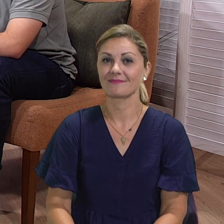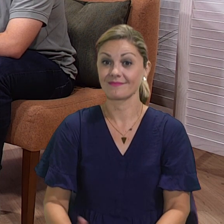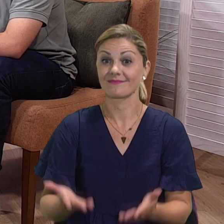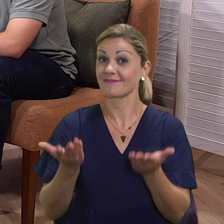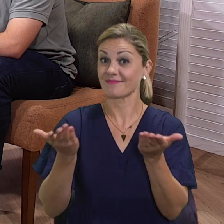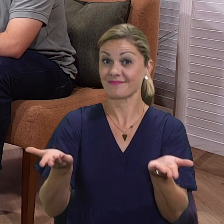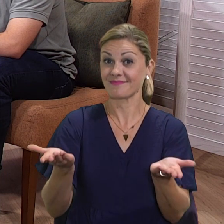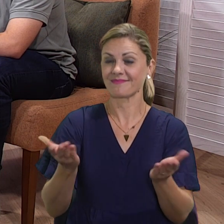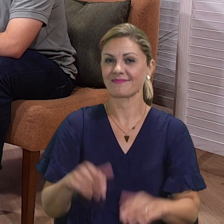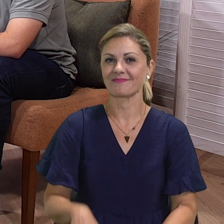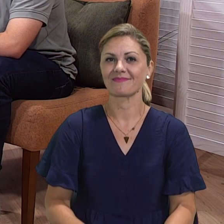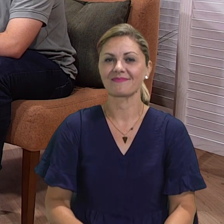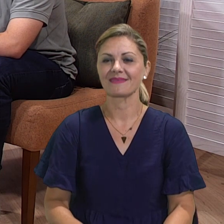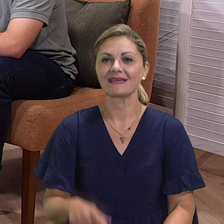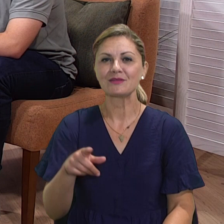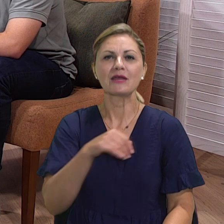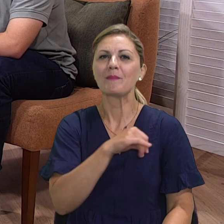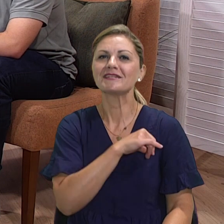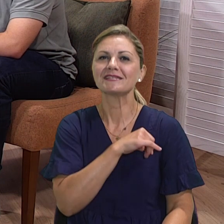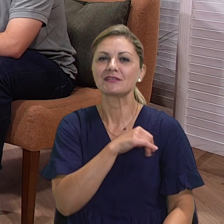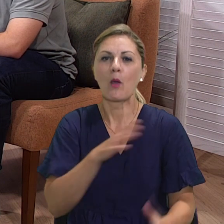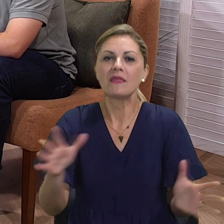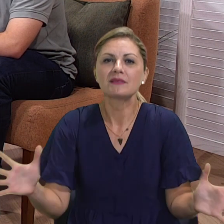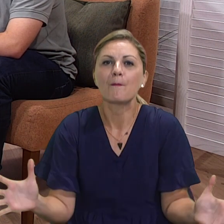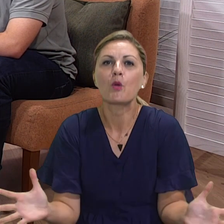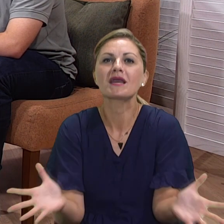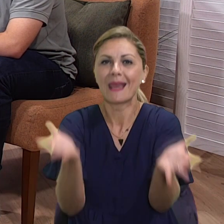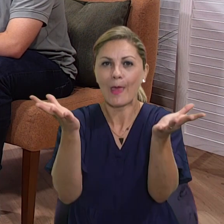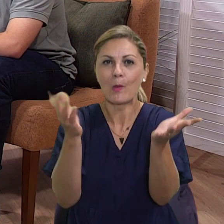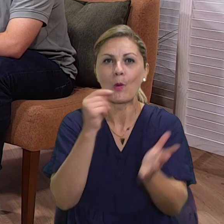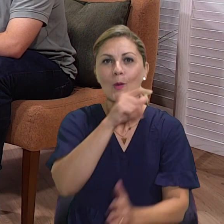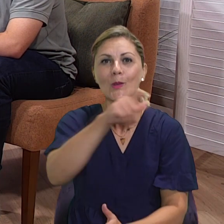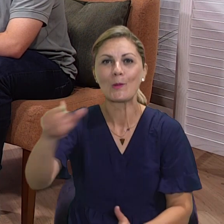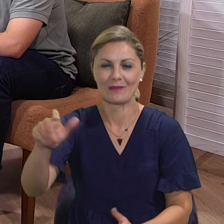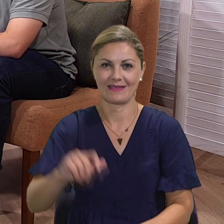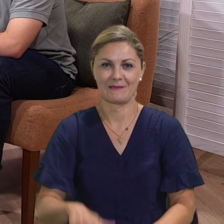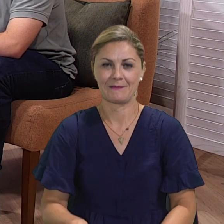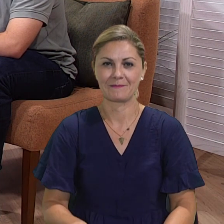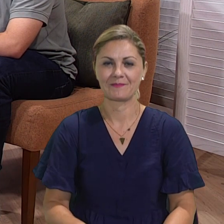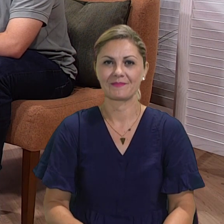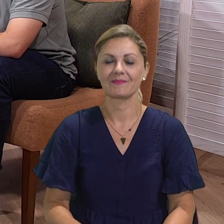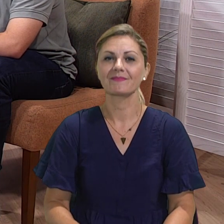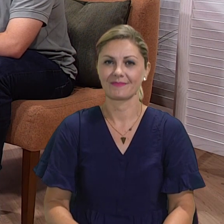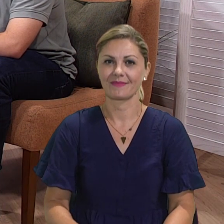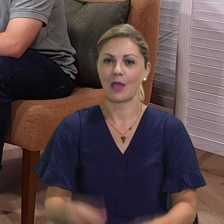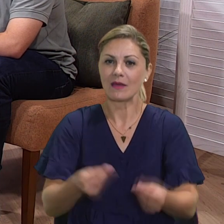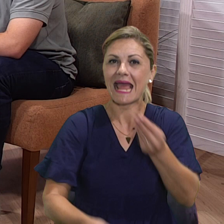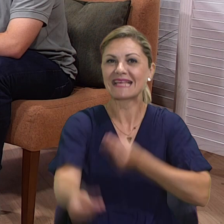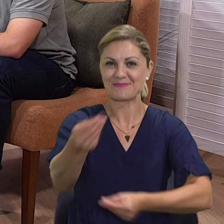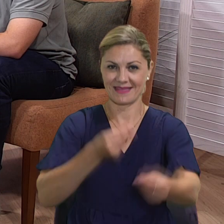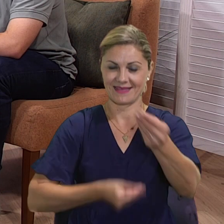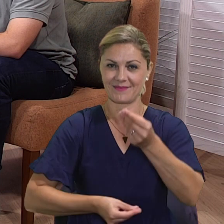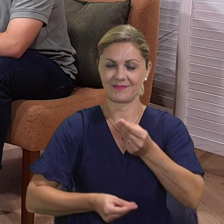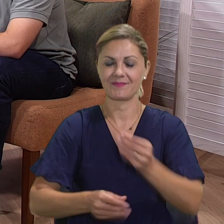da da ajme, zaboravili ste ovo staviti, je li se to tako govorilo i tako dalje. Znači, to je bit rada. Kad nešto napraviš, pa